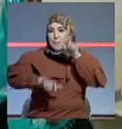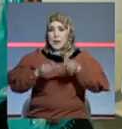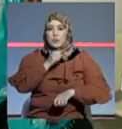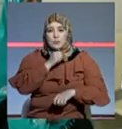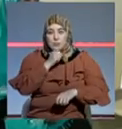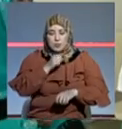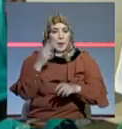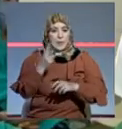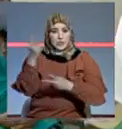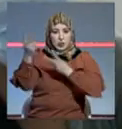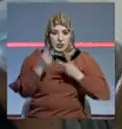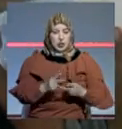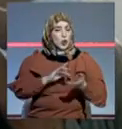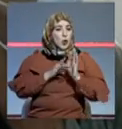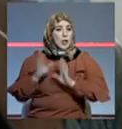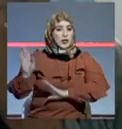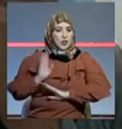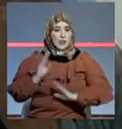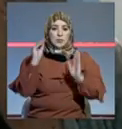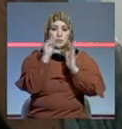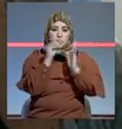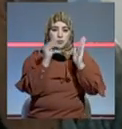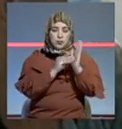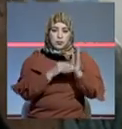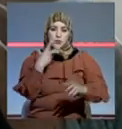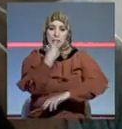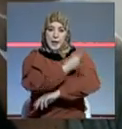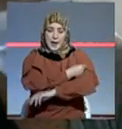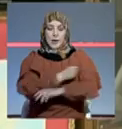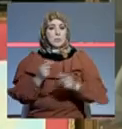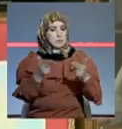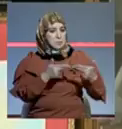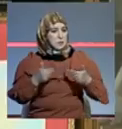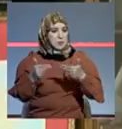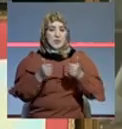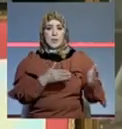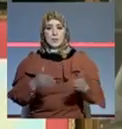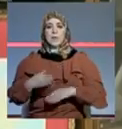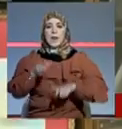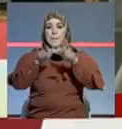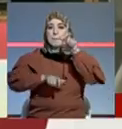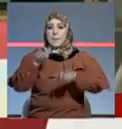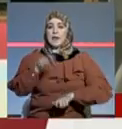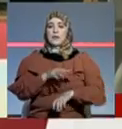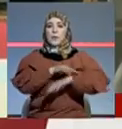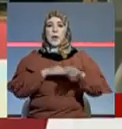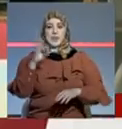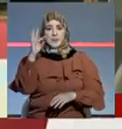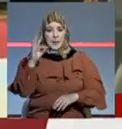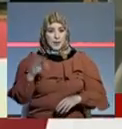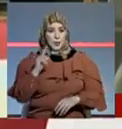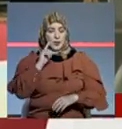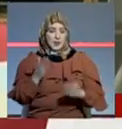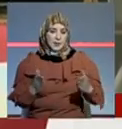لوجستيا وتقنيا على التسجيل بمنظومة إيفاكس. ولاية تطاوين اللي هي